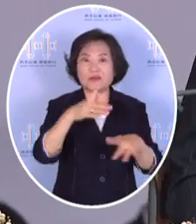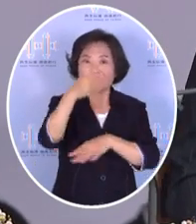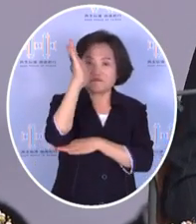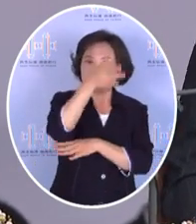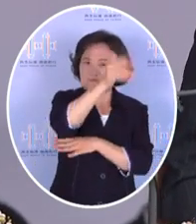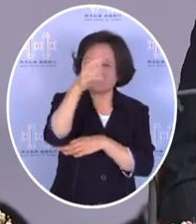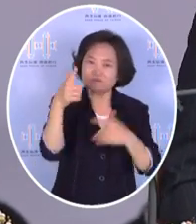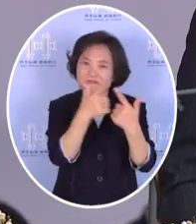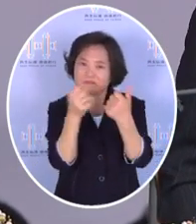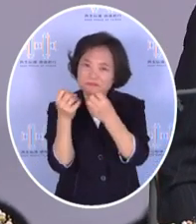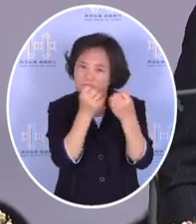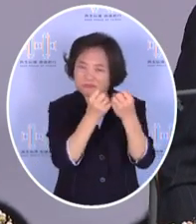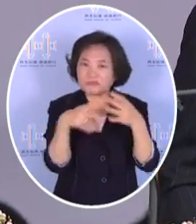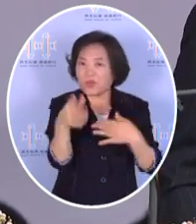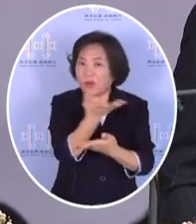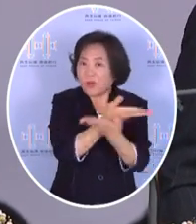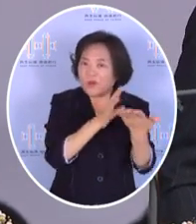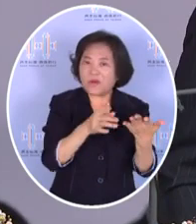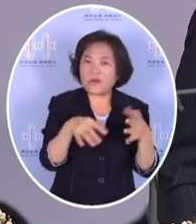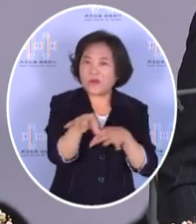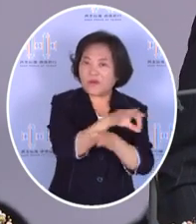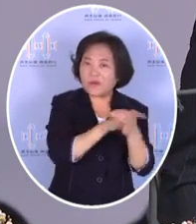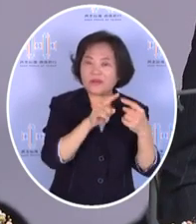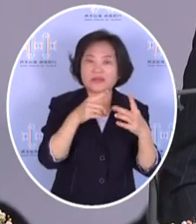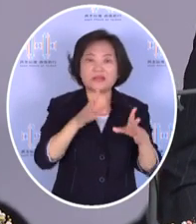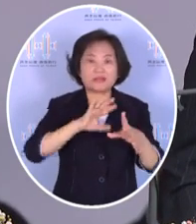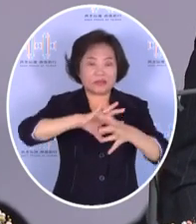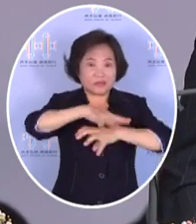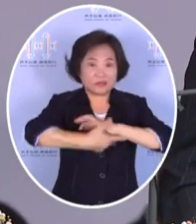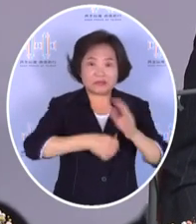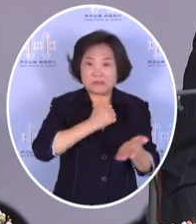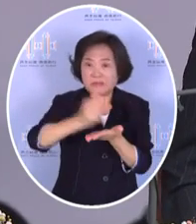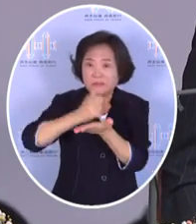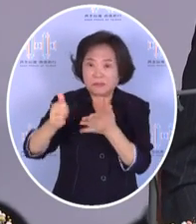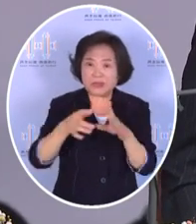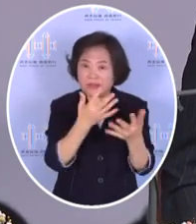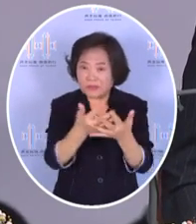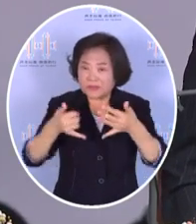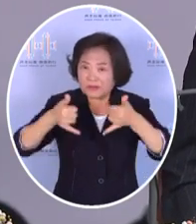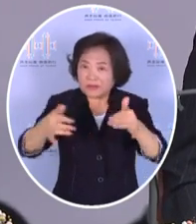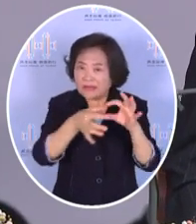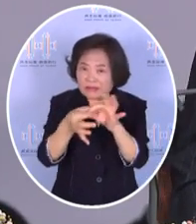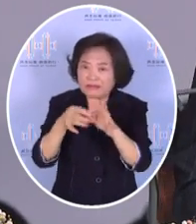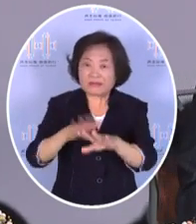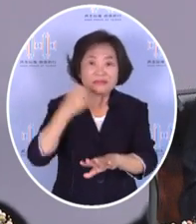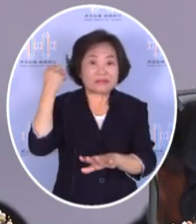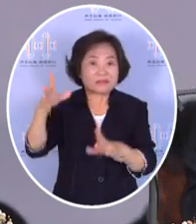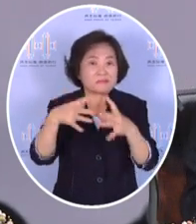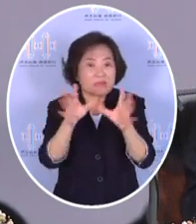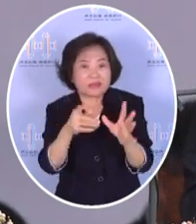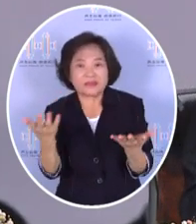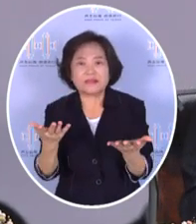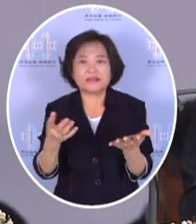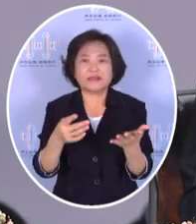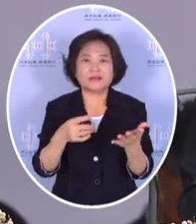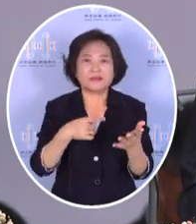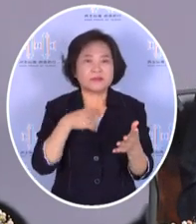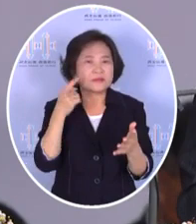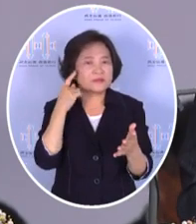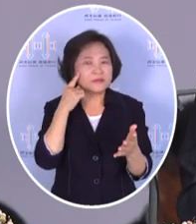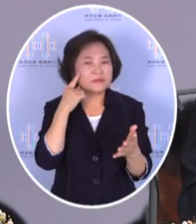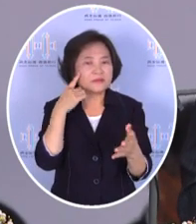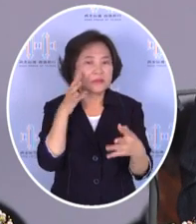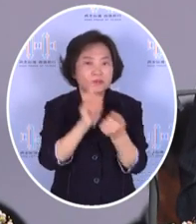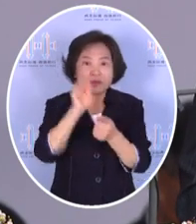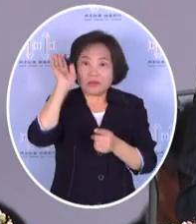济对话，在全球供应链重组、科技合作、基础建设等领域寻求